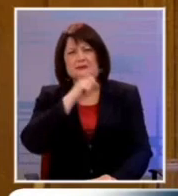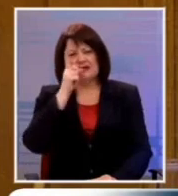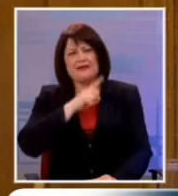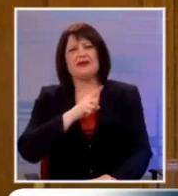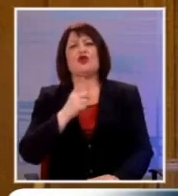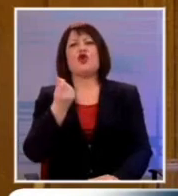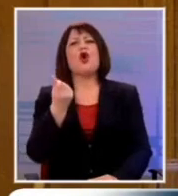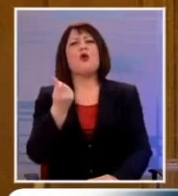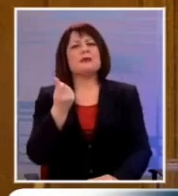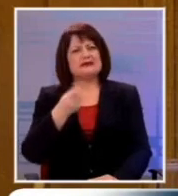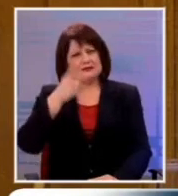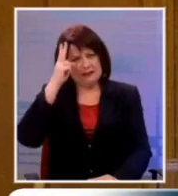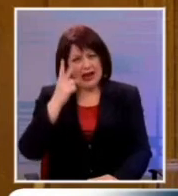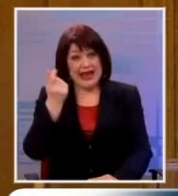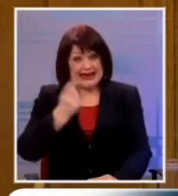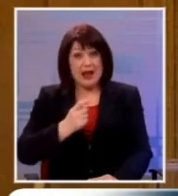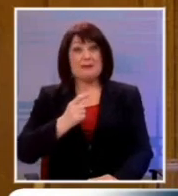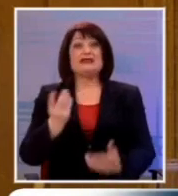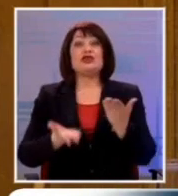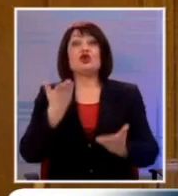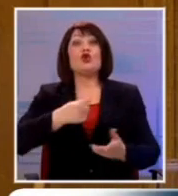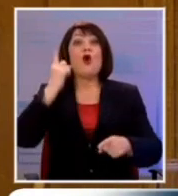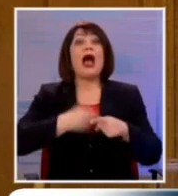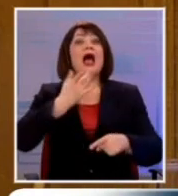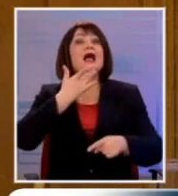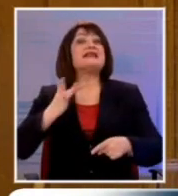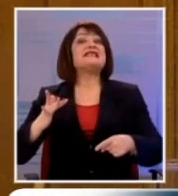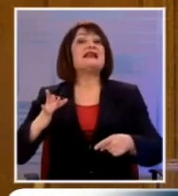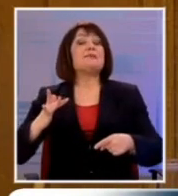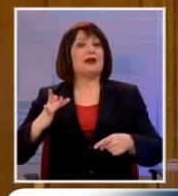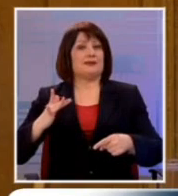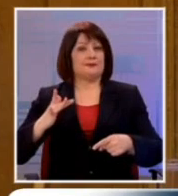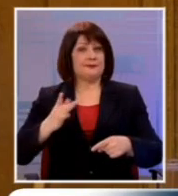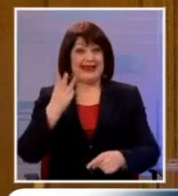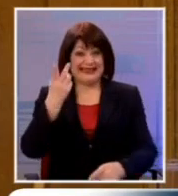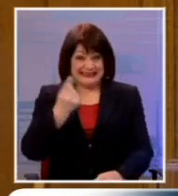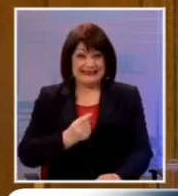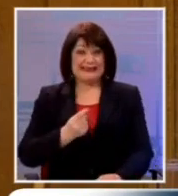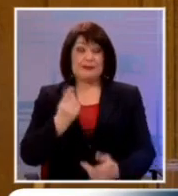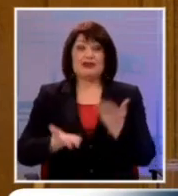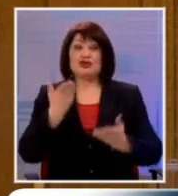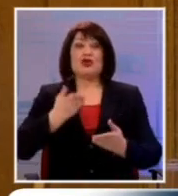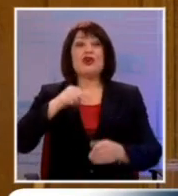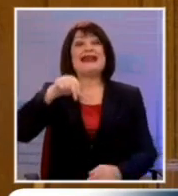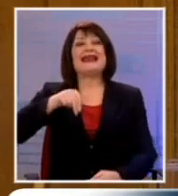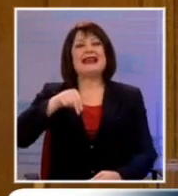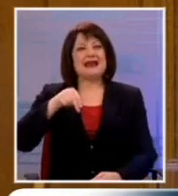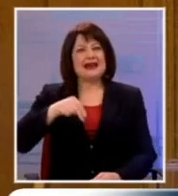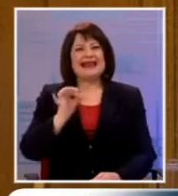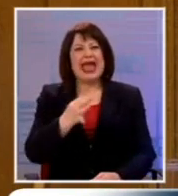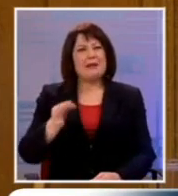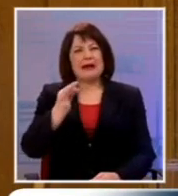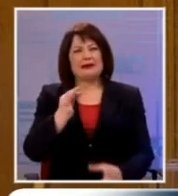μάρκο, ούτε ο 1,5 τόνος ασίμι και τα 3,5 τόνοι νικέλιο από το λιώσιμο των